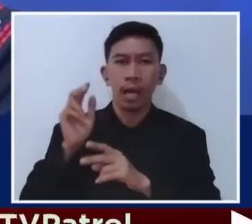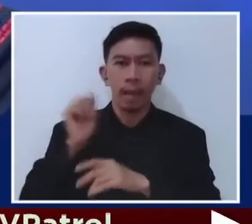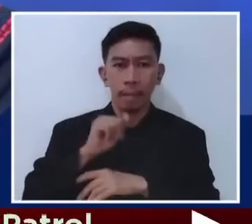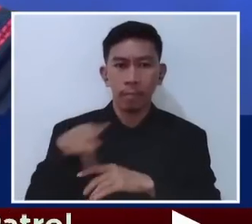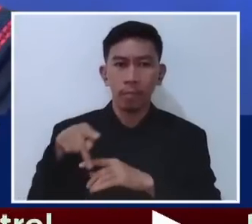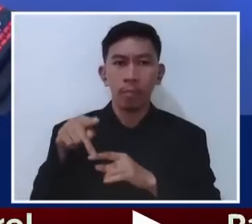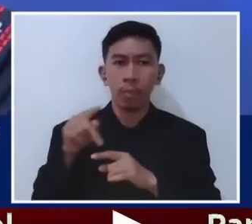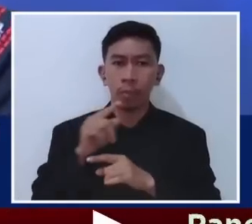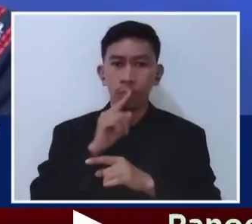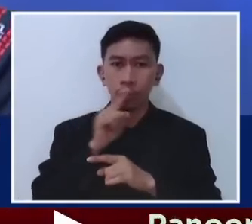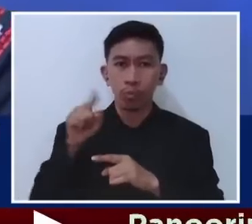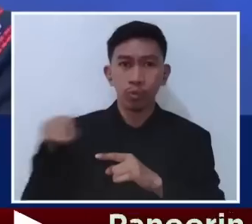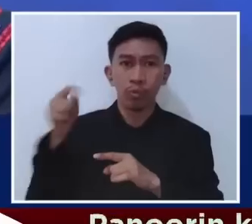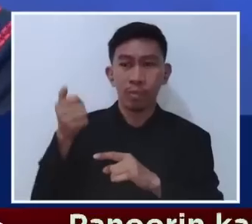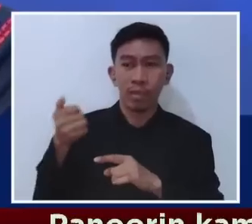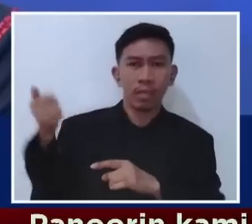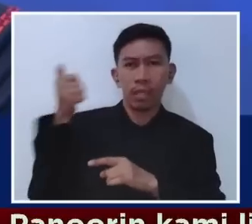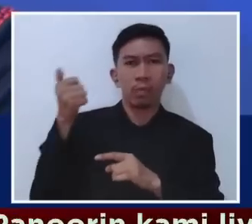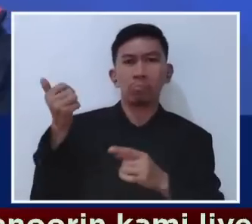po sa Pilipinas.